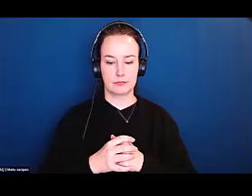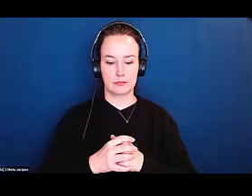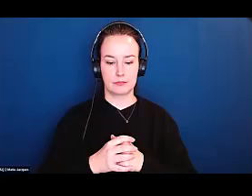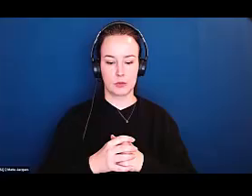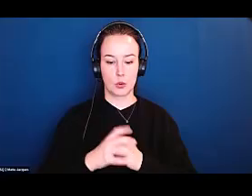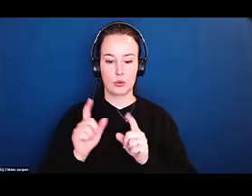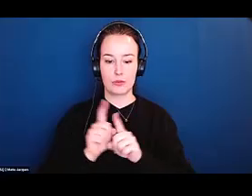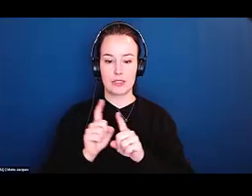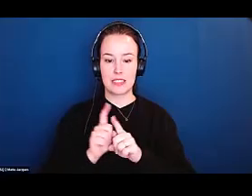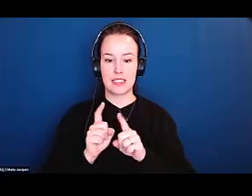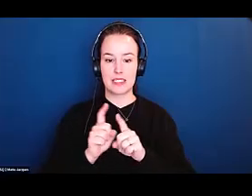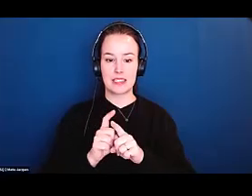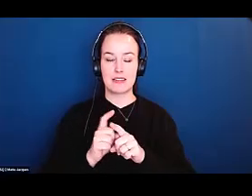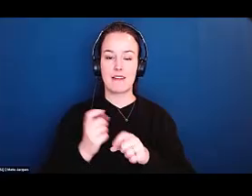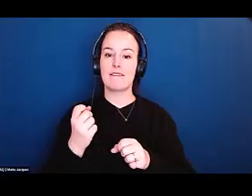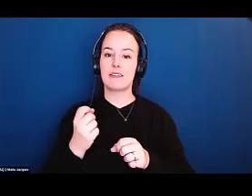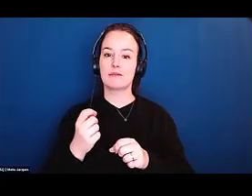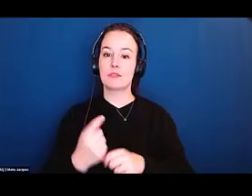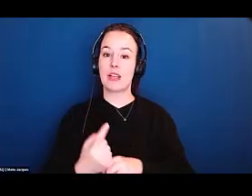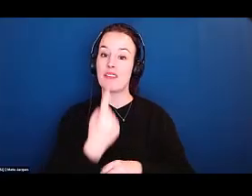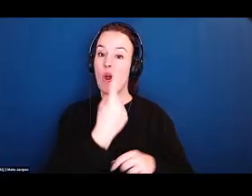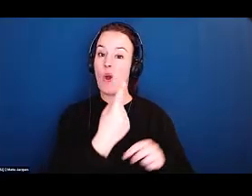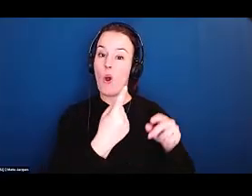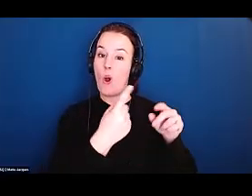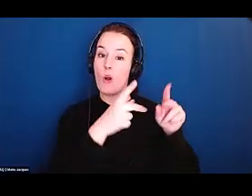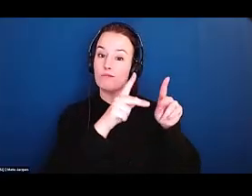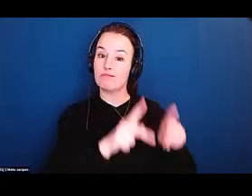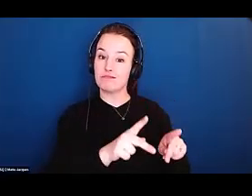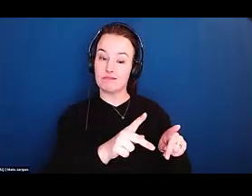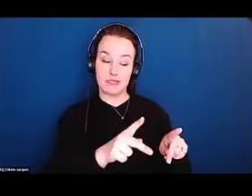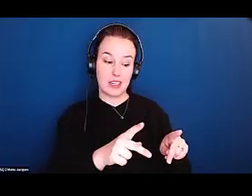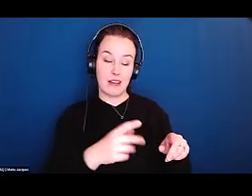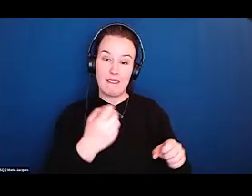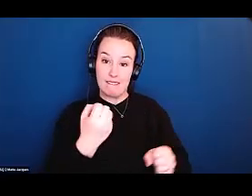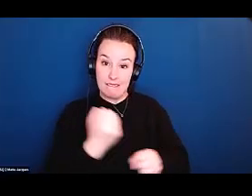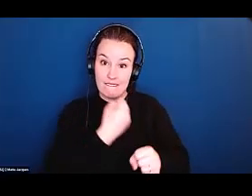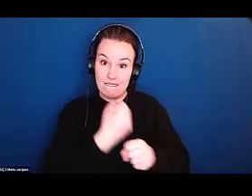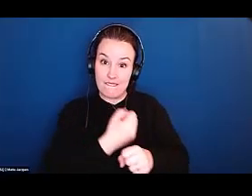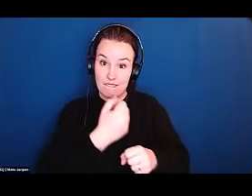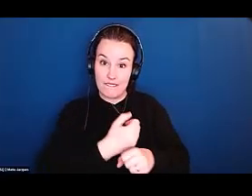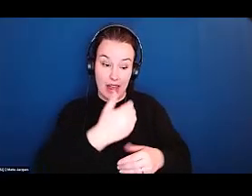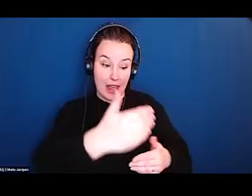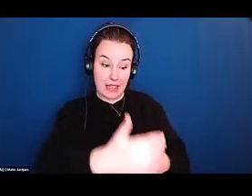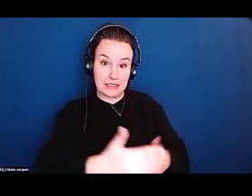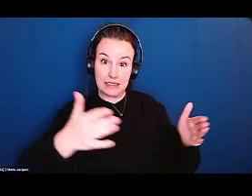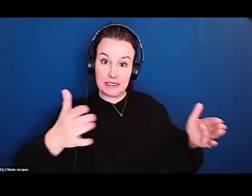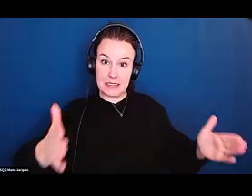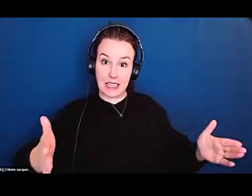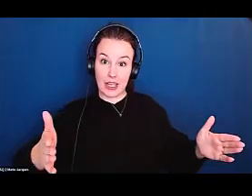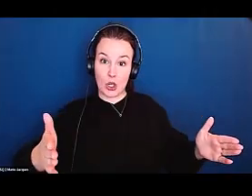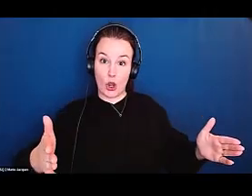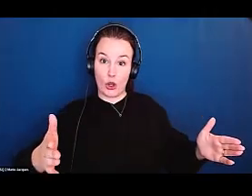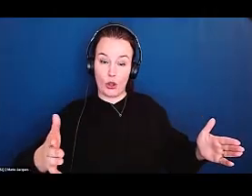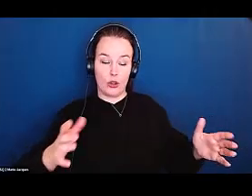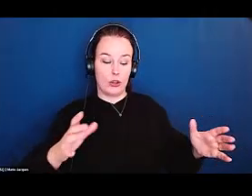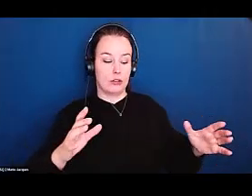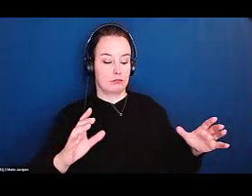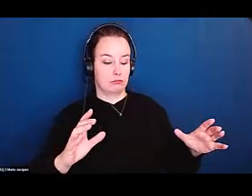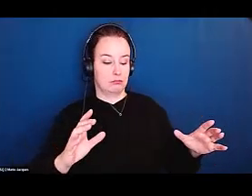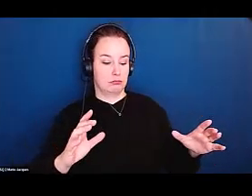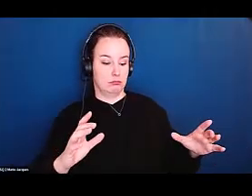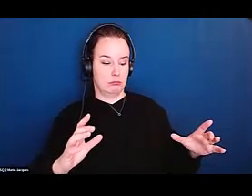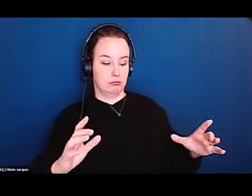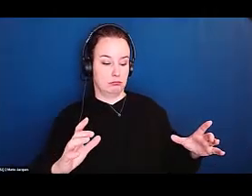ils ont même construit un cercueil pour l'un de nos résidents sous sa direction.